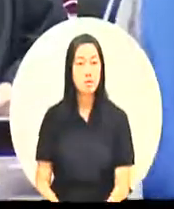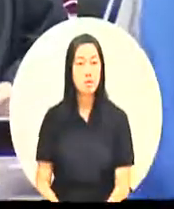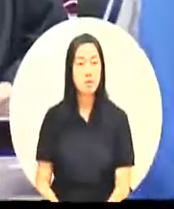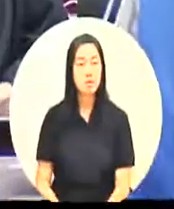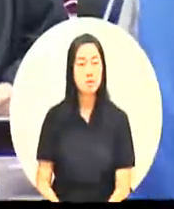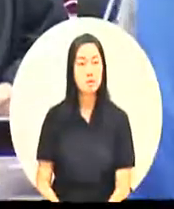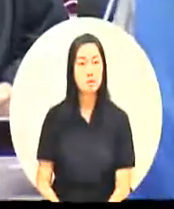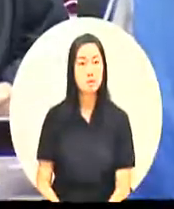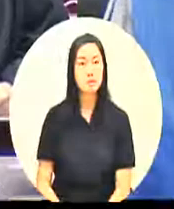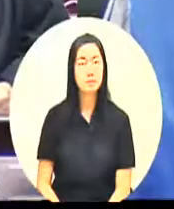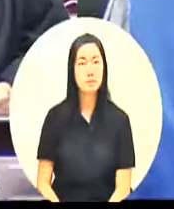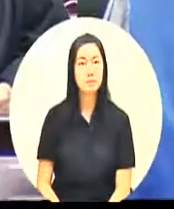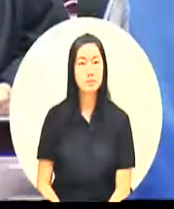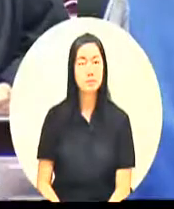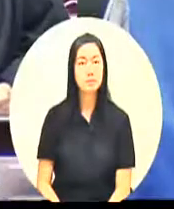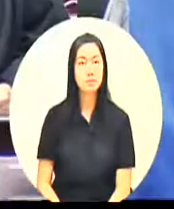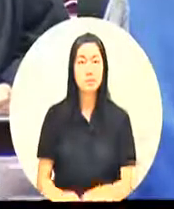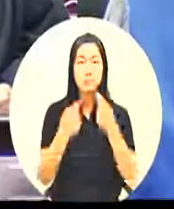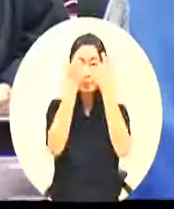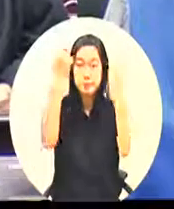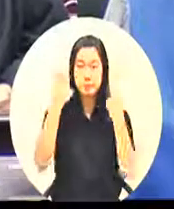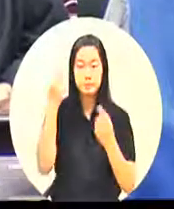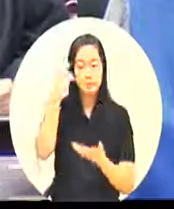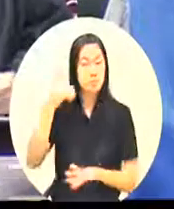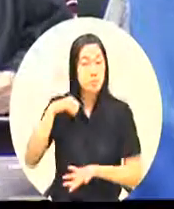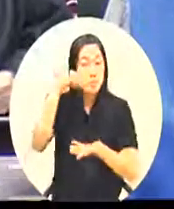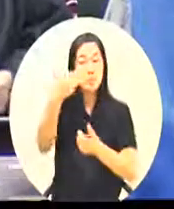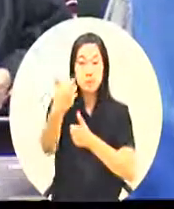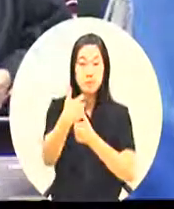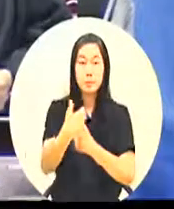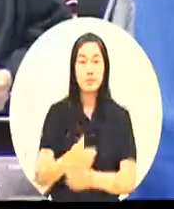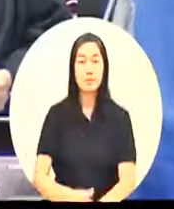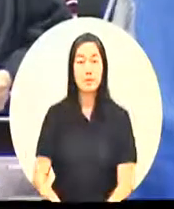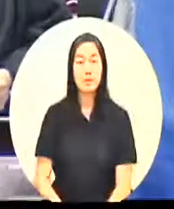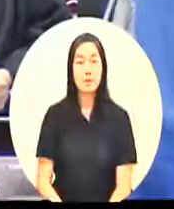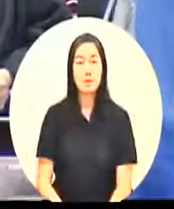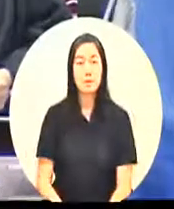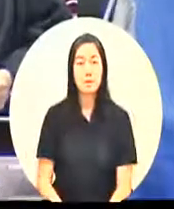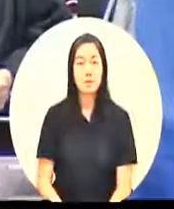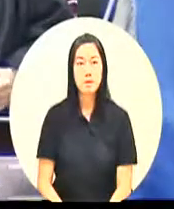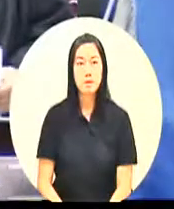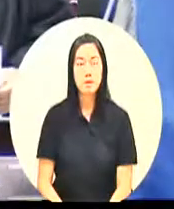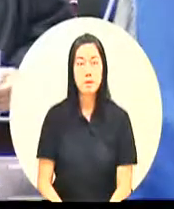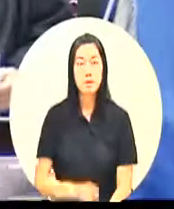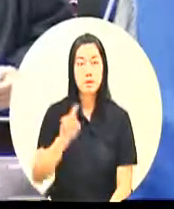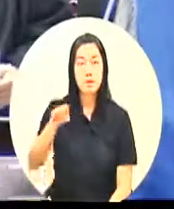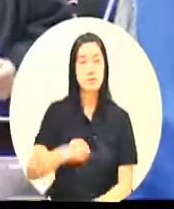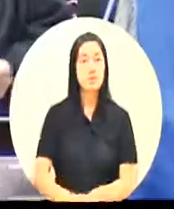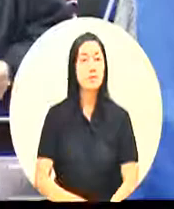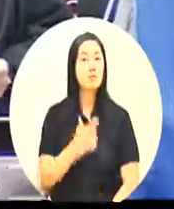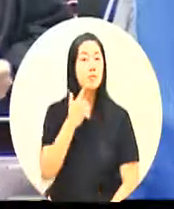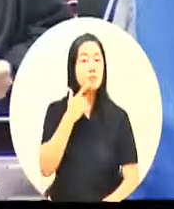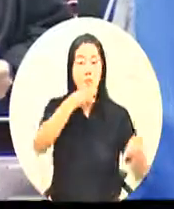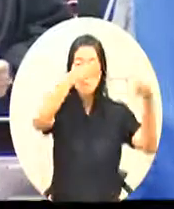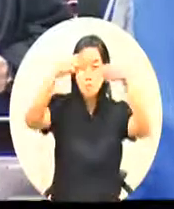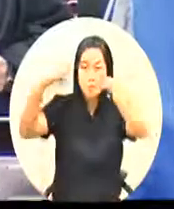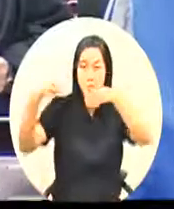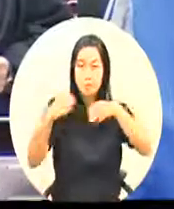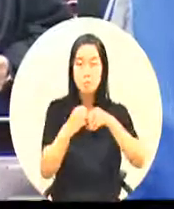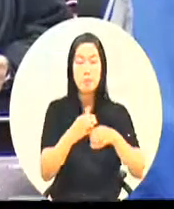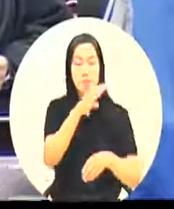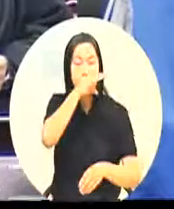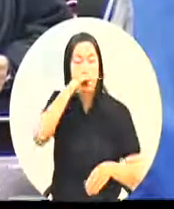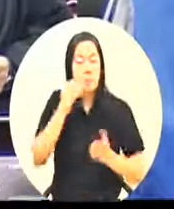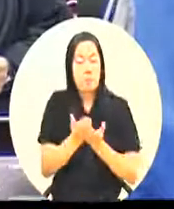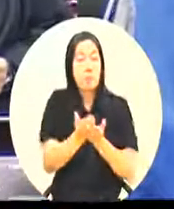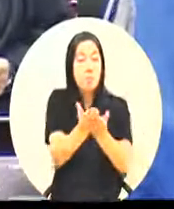刚周议员提到，就是说地心游轮来我们的博尔特区。交